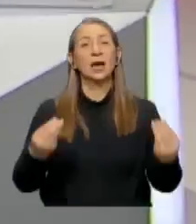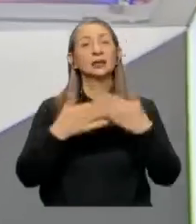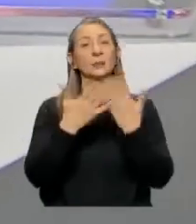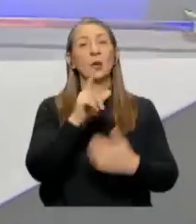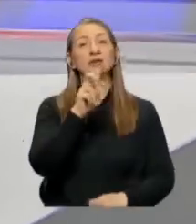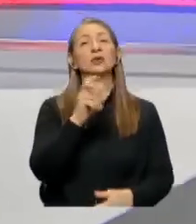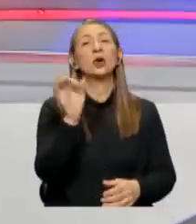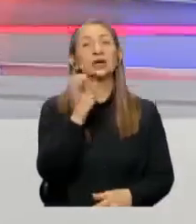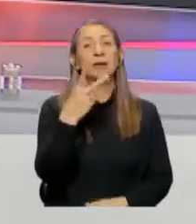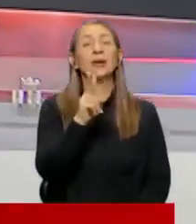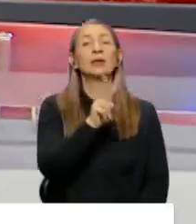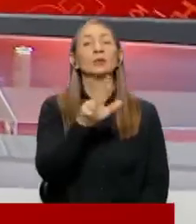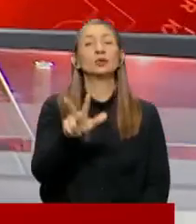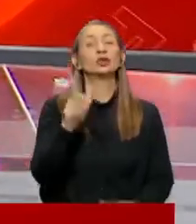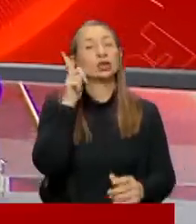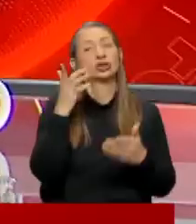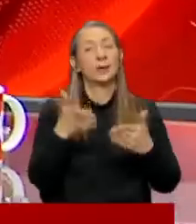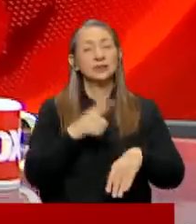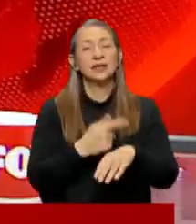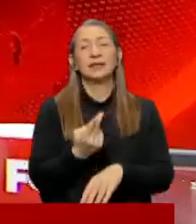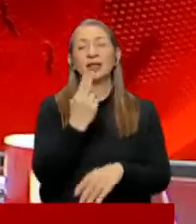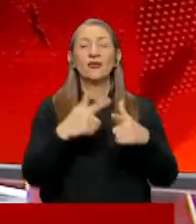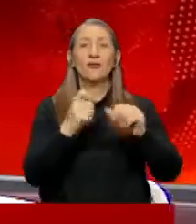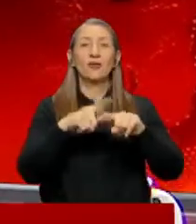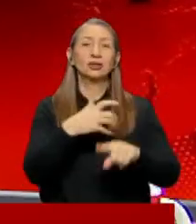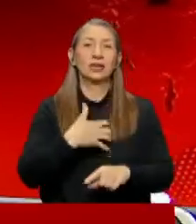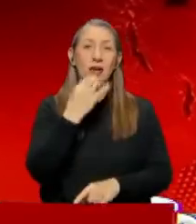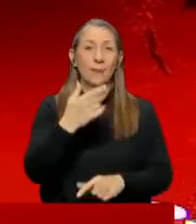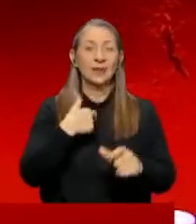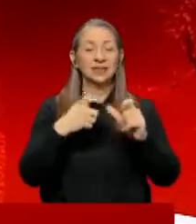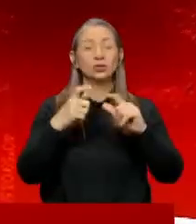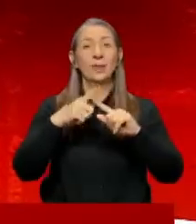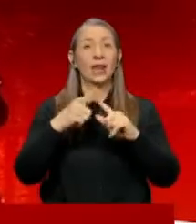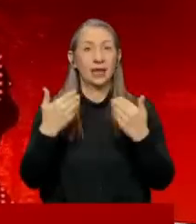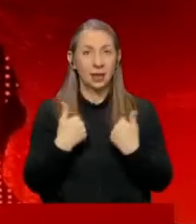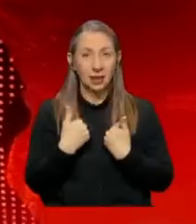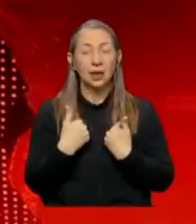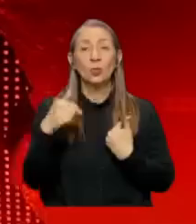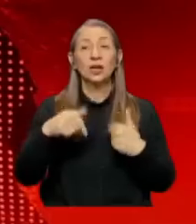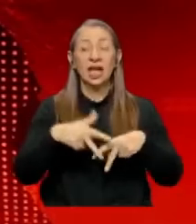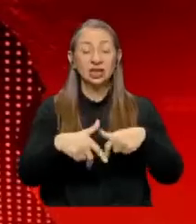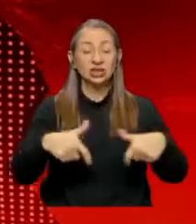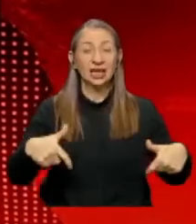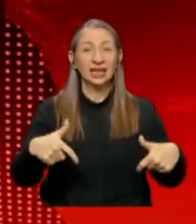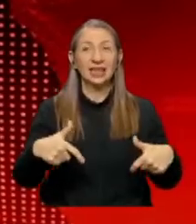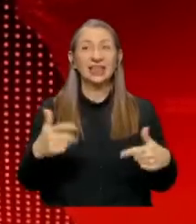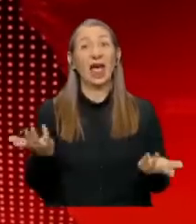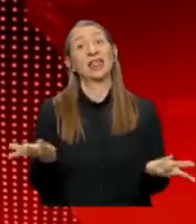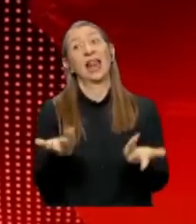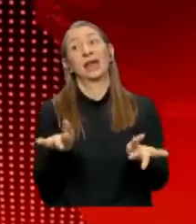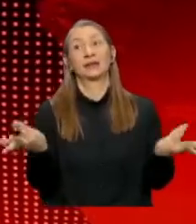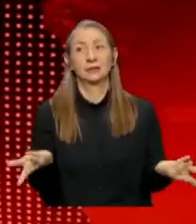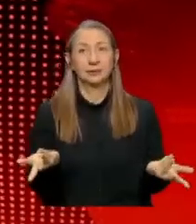İyi akşamlar. 18 Ocak 2023 Çarşamba saat 19. Fox Ana Haber'desiniz. Ben Selçuk Tepeli. Bugünkü etiketimiz daha